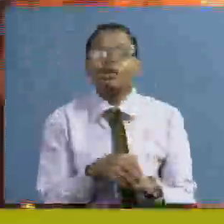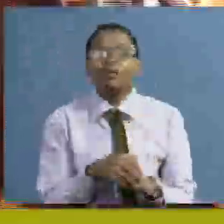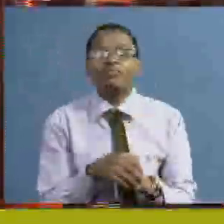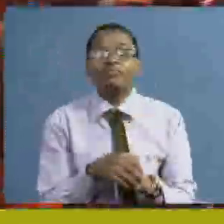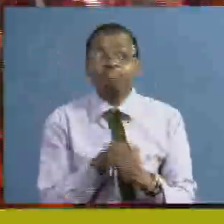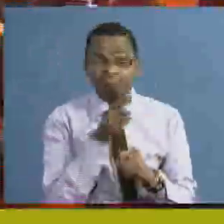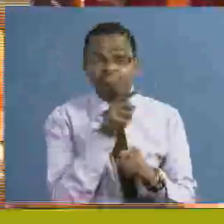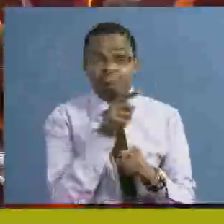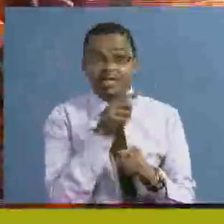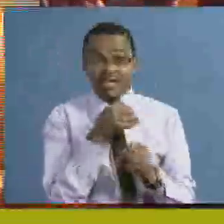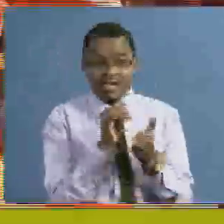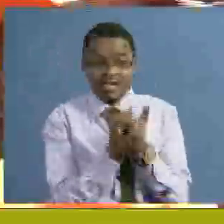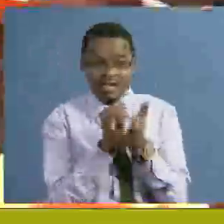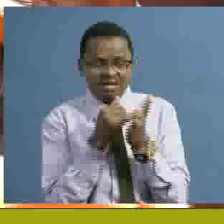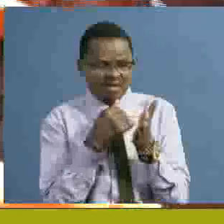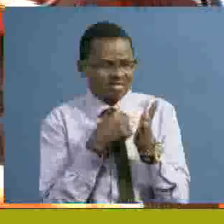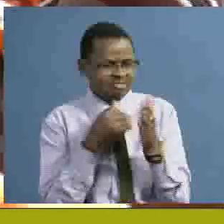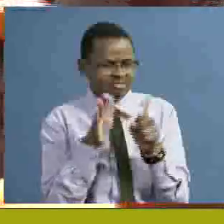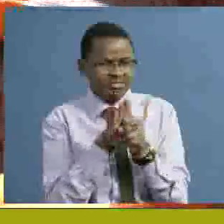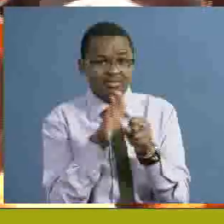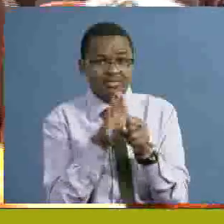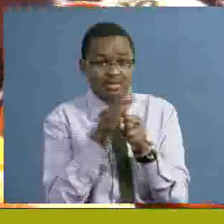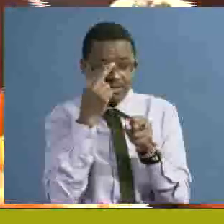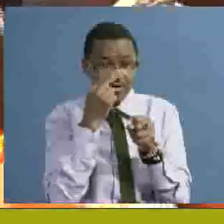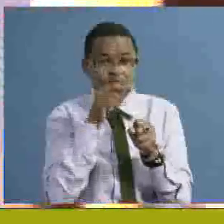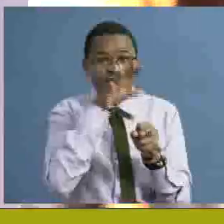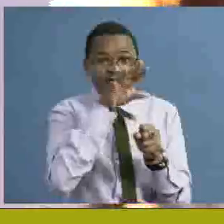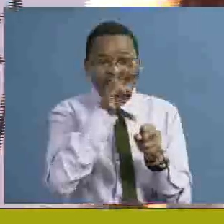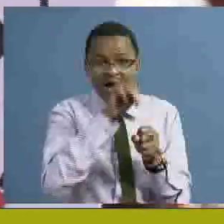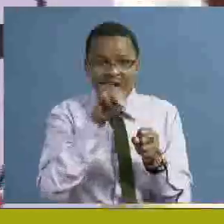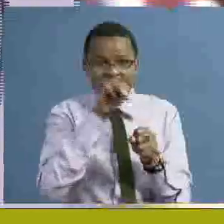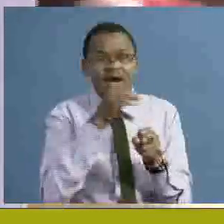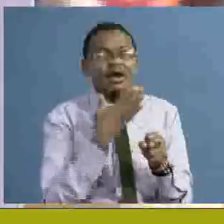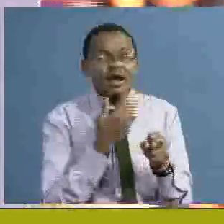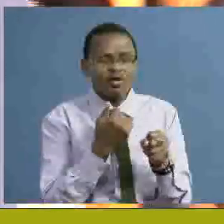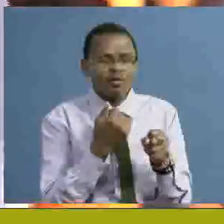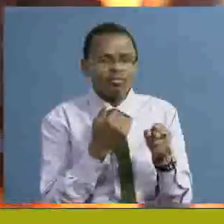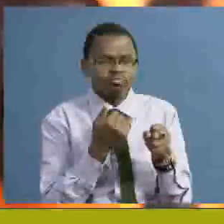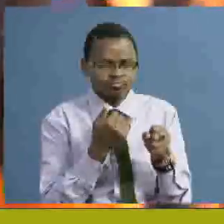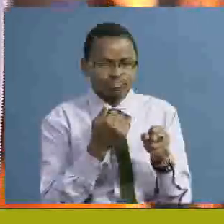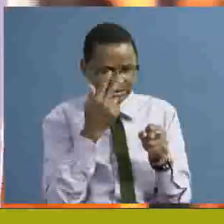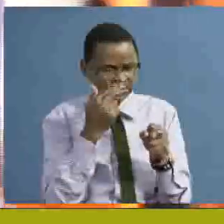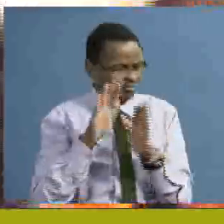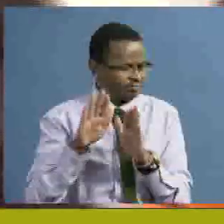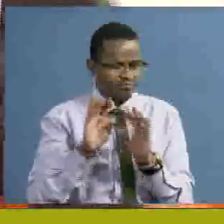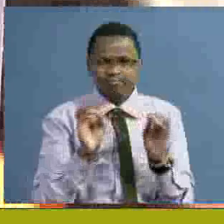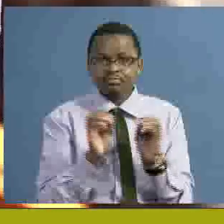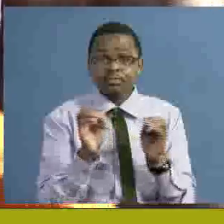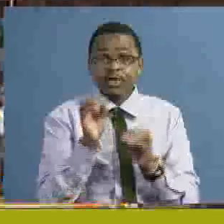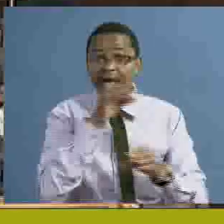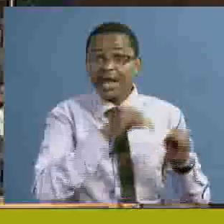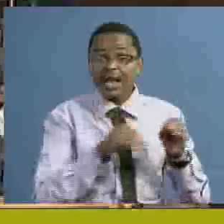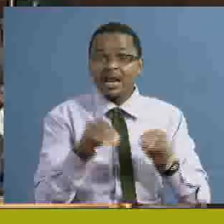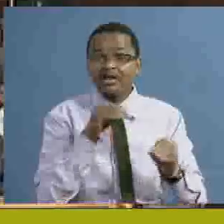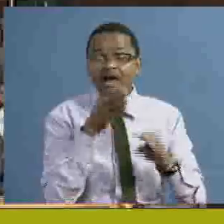Kamanda huyo upinzani ambaye ana wafuasi zaidi ya milioni 5 nchini aliwataka wafuasi wake kususia marudio ya uchaguzi wa